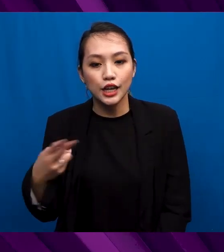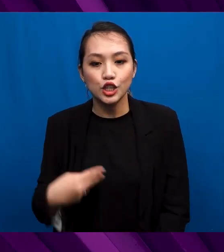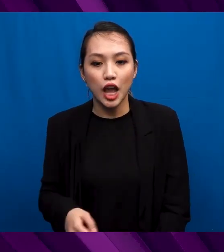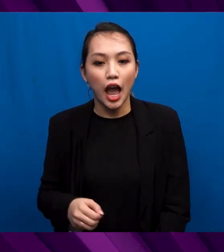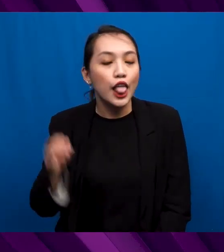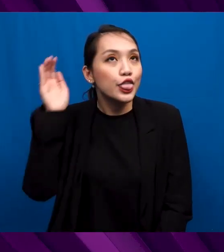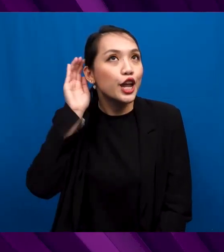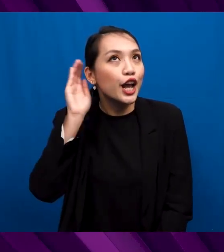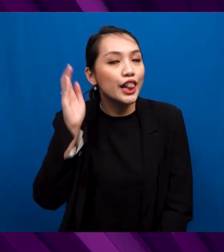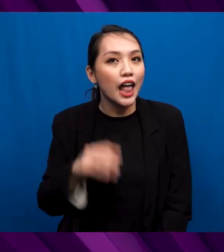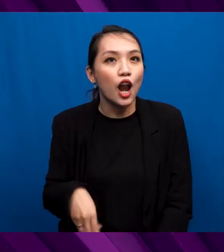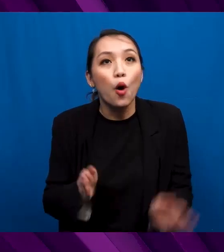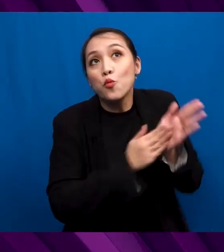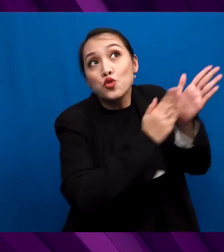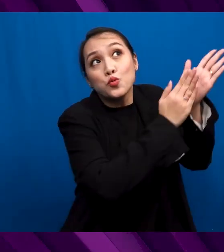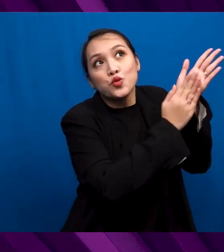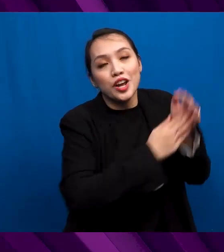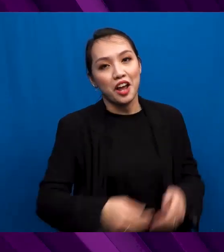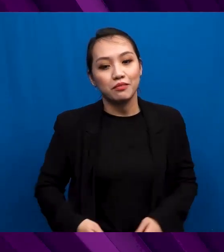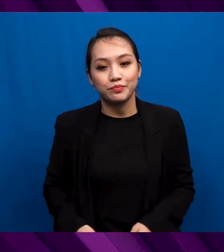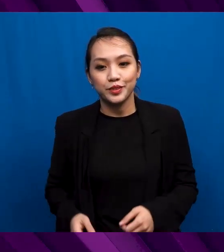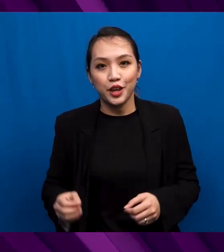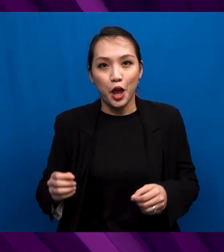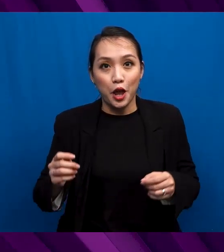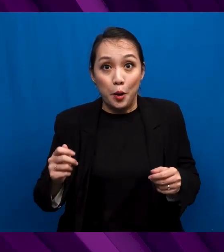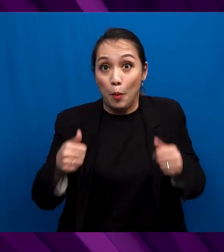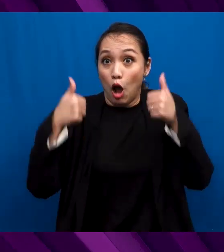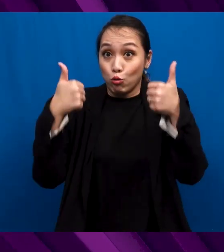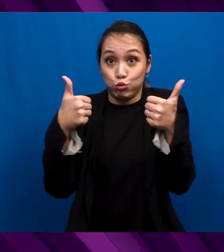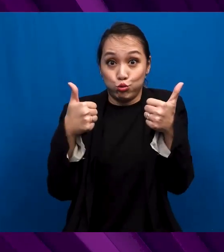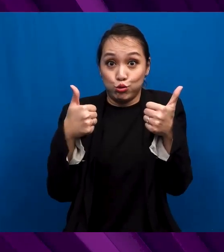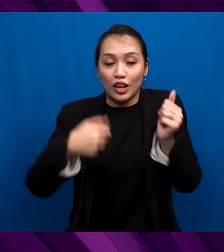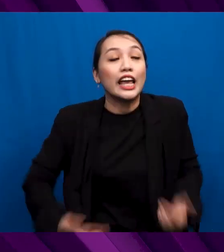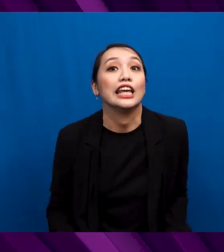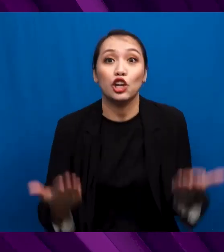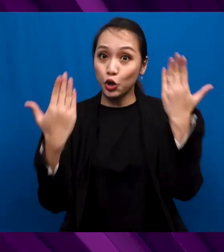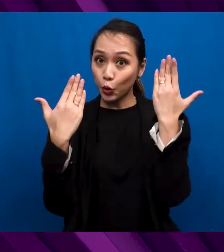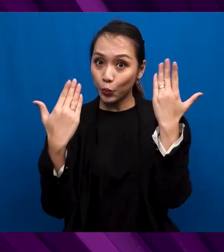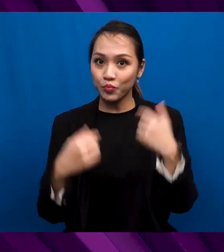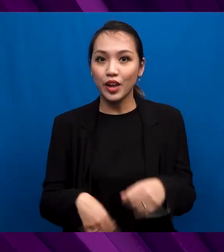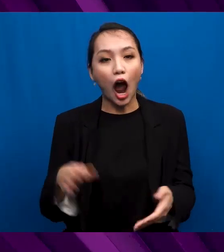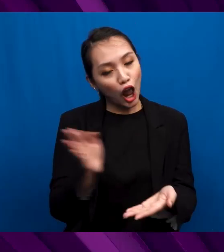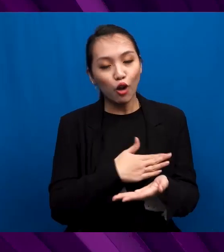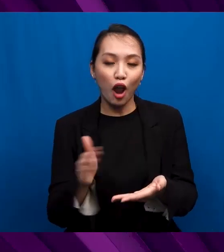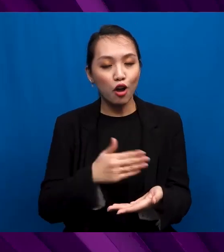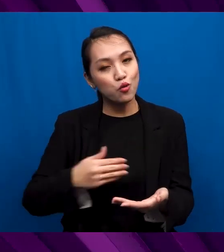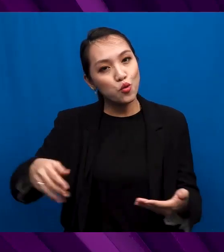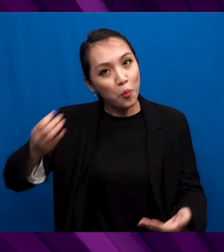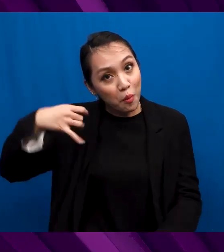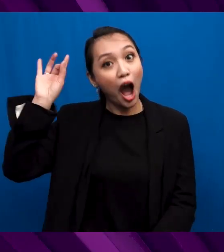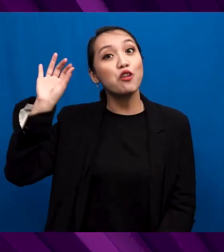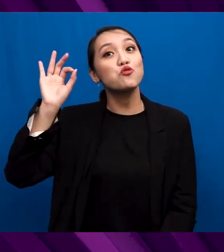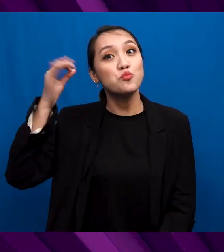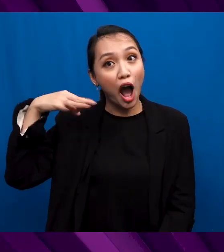terkenal puji-pujiannya. Puji-pujiannya hidup, kreatif-kreatif pemusiknya, lagu-lagu baru. Memang Tuhan